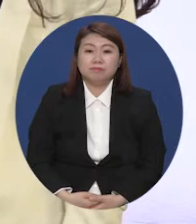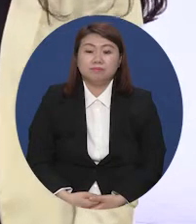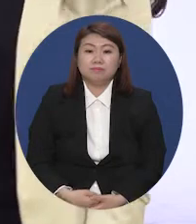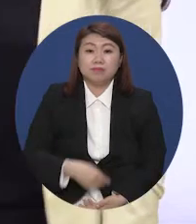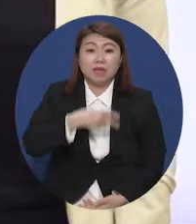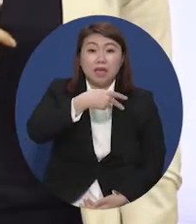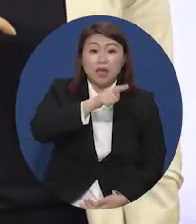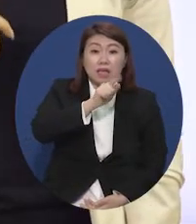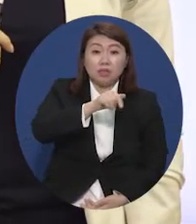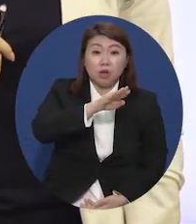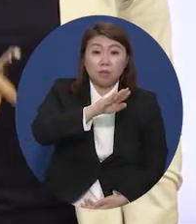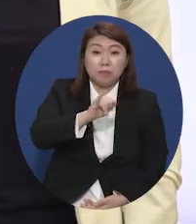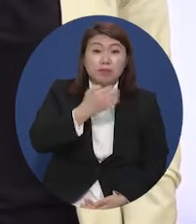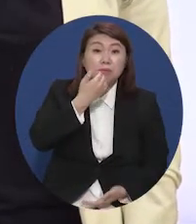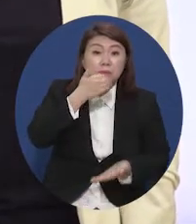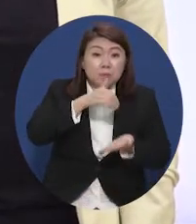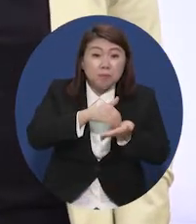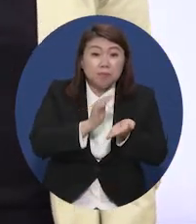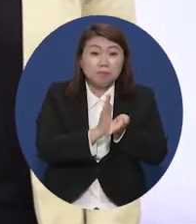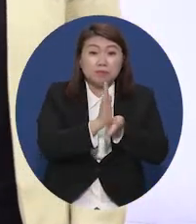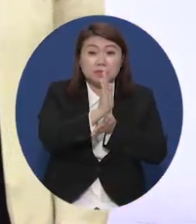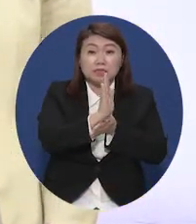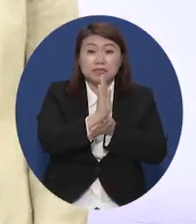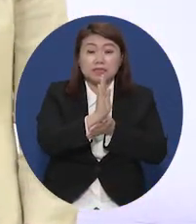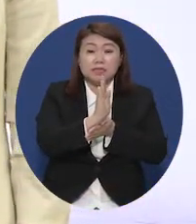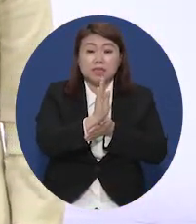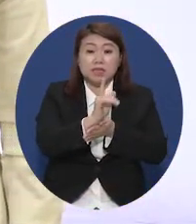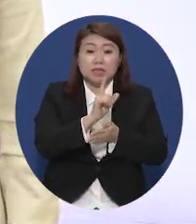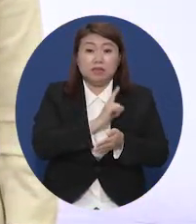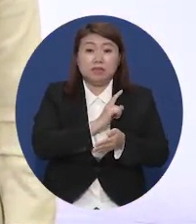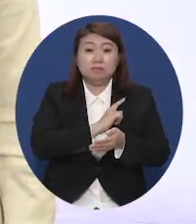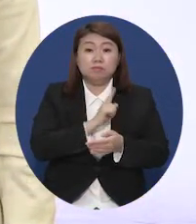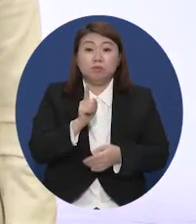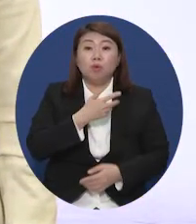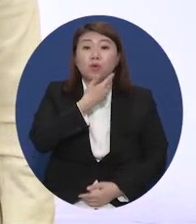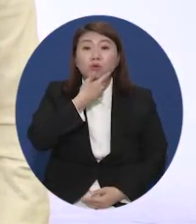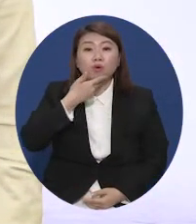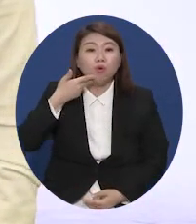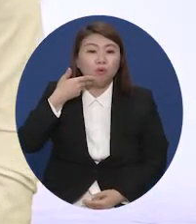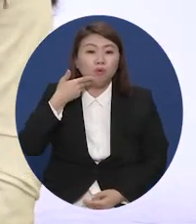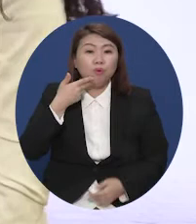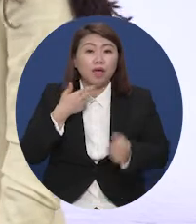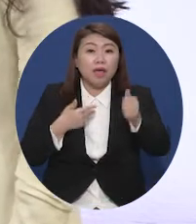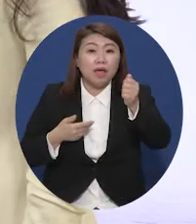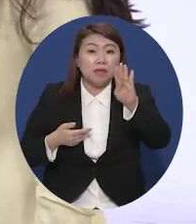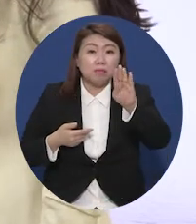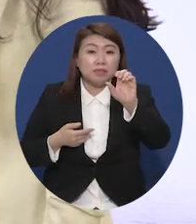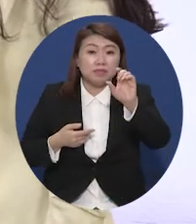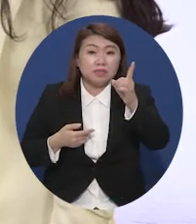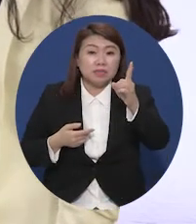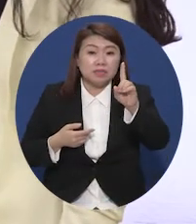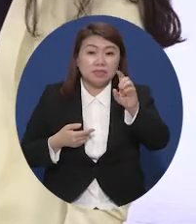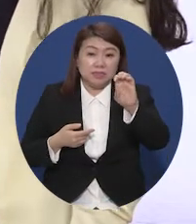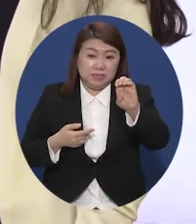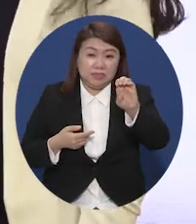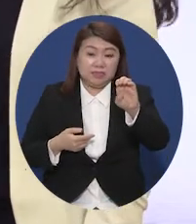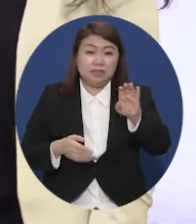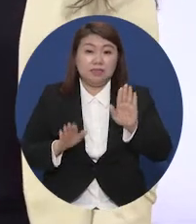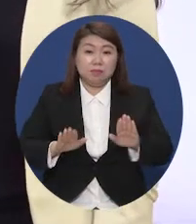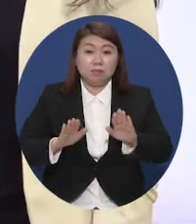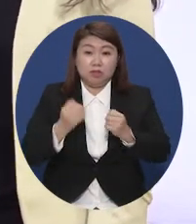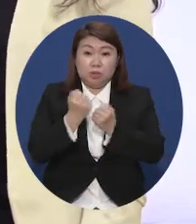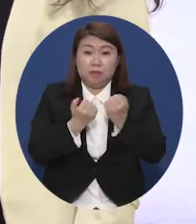그리고 이러한 석비들은 각 석비마다 알파벳으로 이름이 지어져 있어요 첫 번째 석비 한번 보실게요